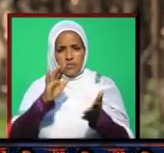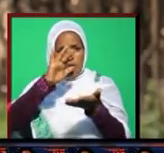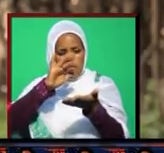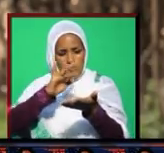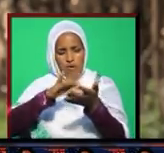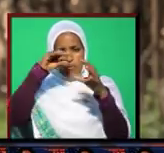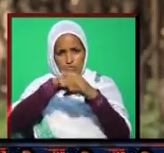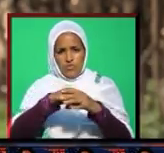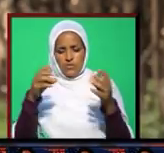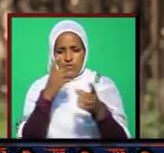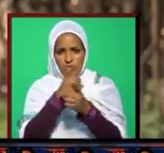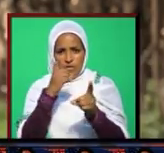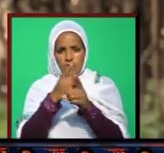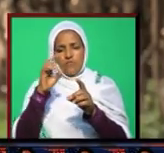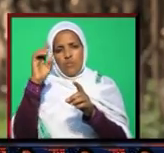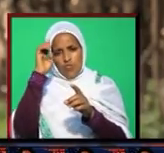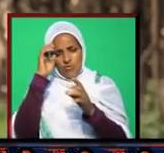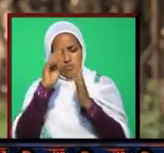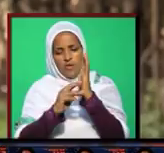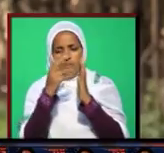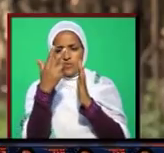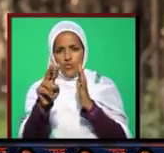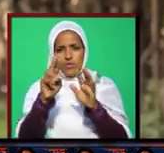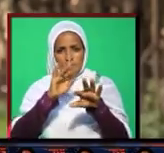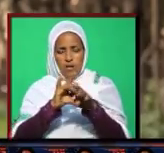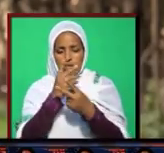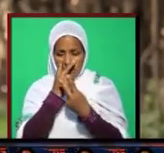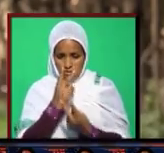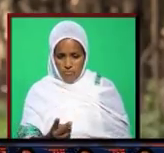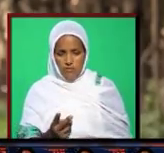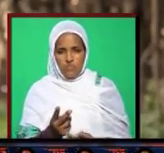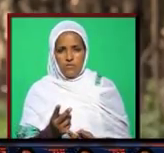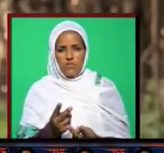መካከል የተፈጠረው አንዱ በአንደኛ ቆሮንቶስ ምዕራፍ 12 ስናነብ